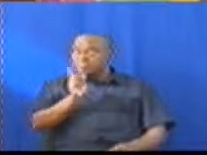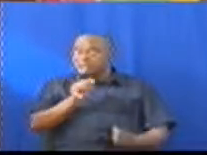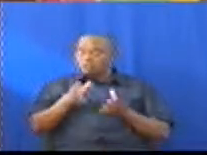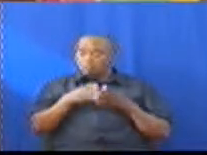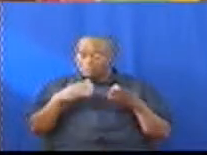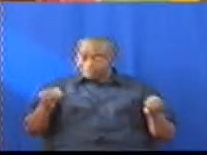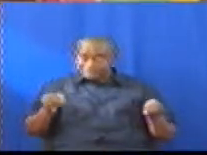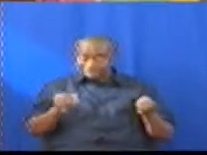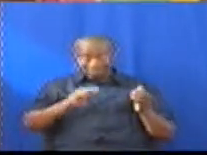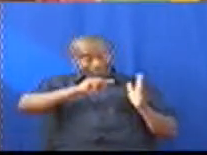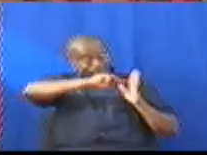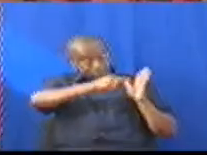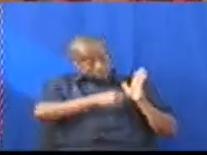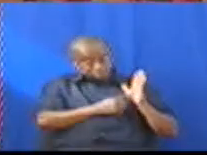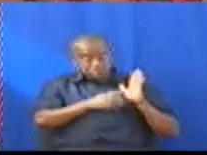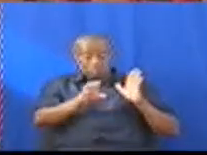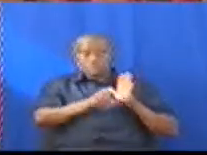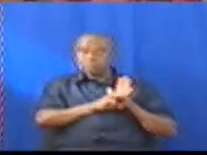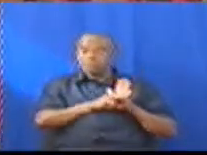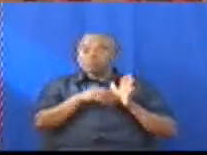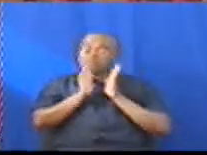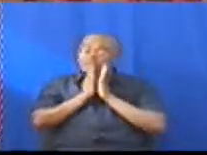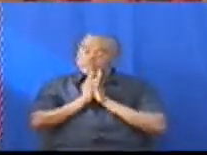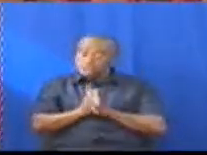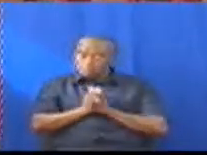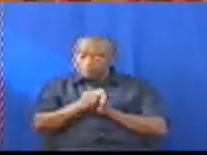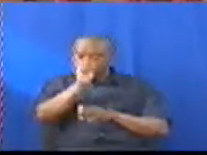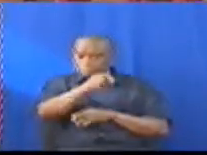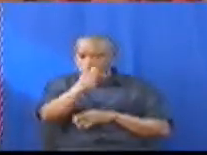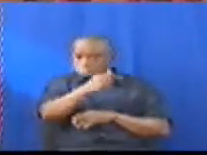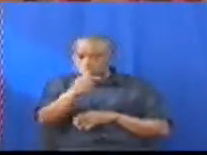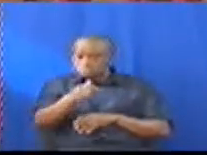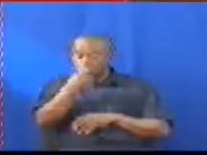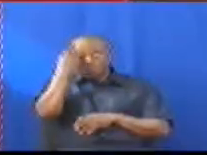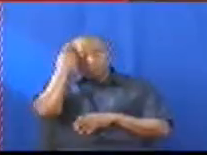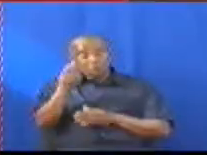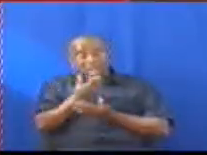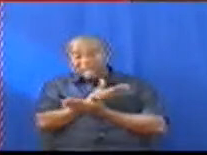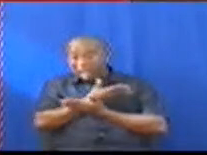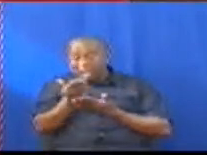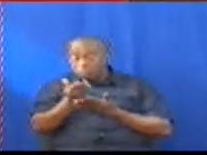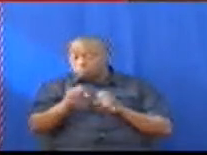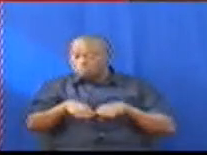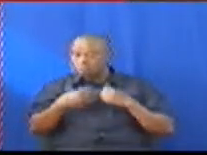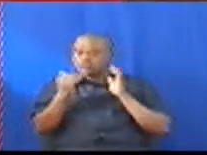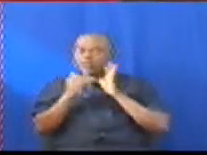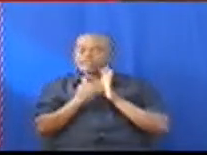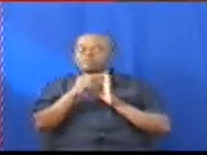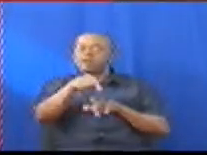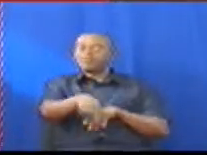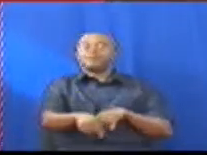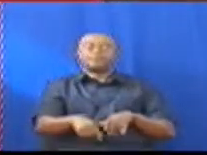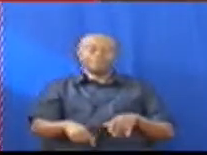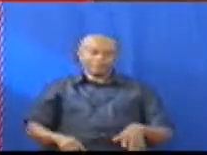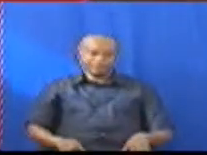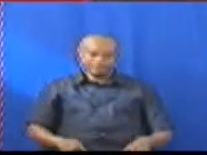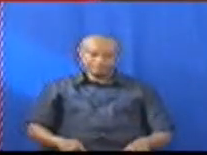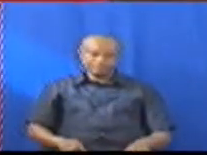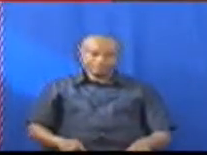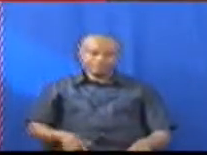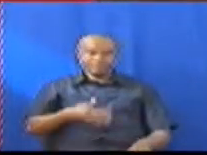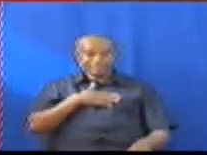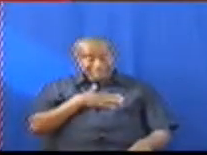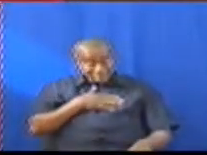ya katiba, na naomba Watanzania waelewe hivyo, hakuna upotoshaji wa katiba katika bunge letu. Asante sana. Asante